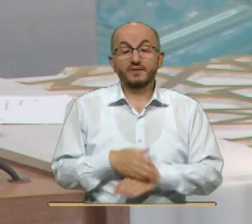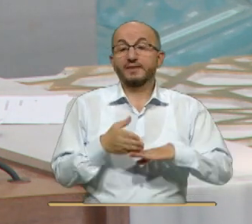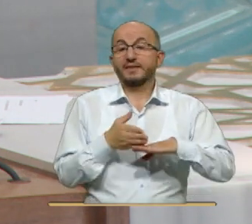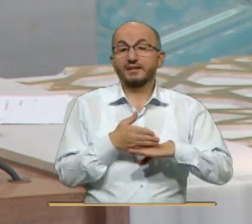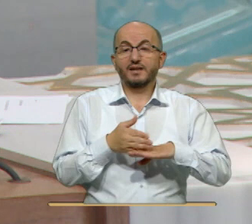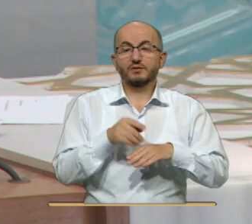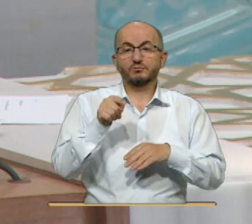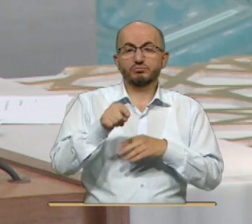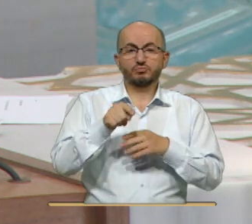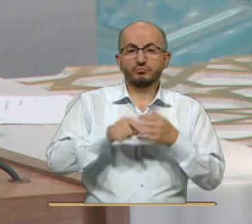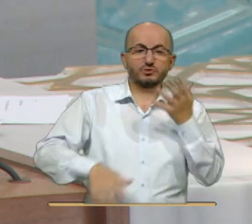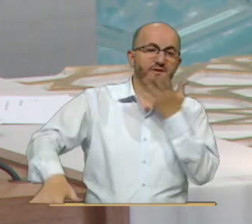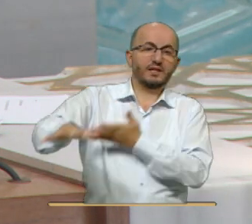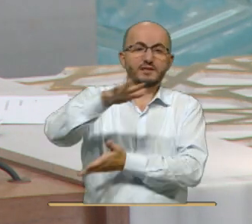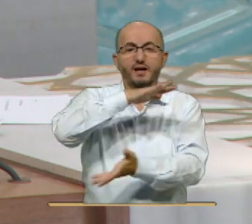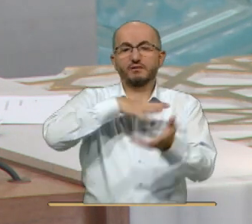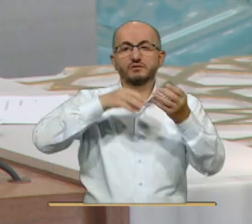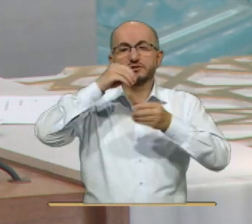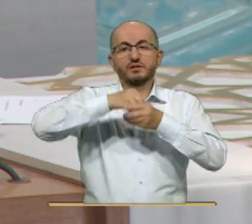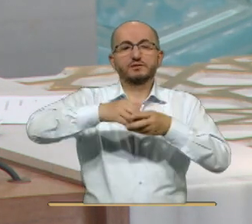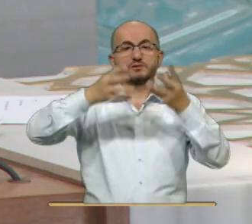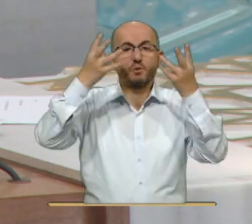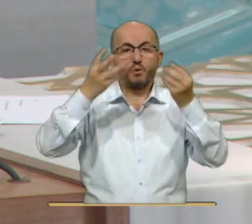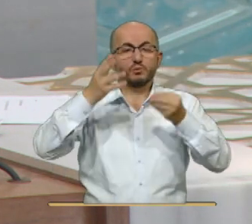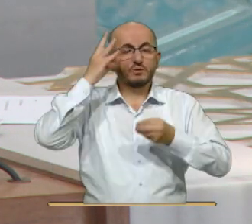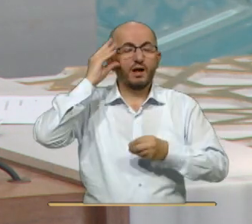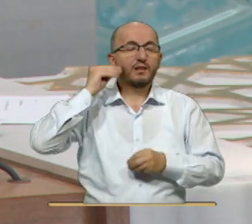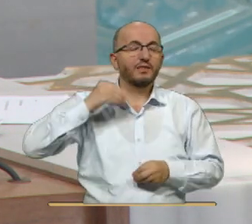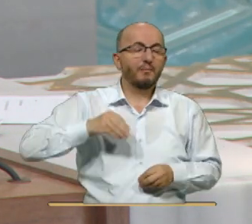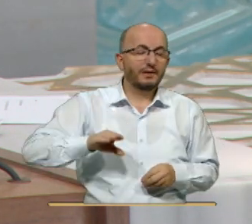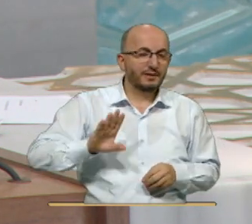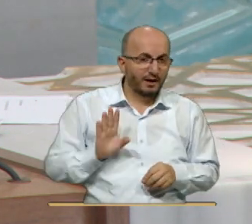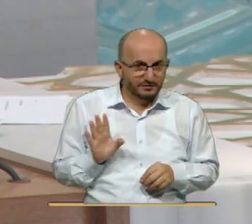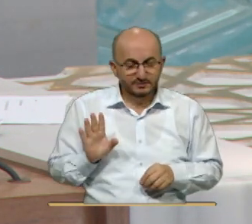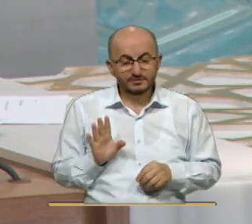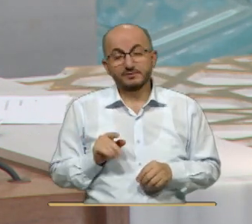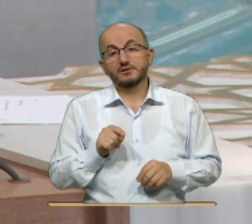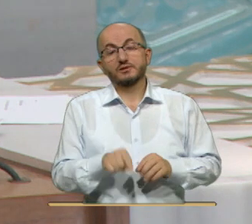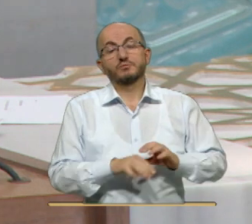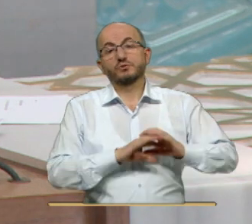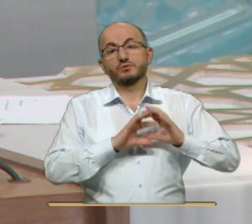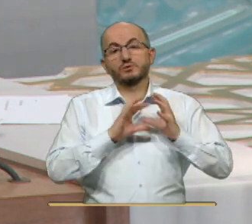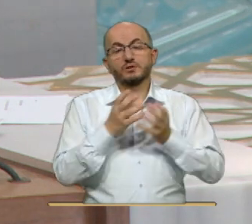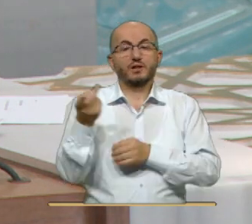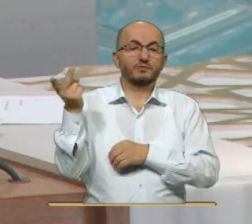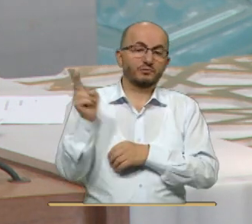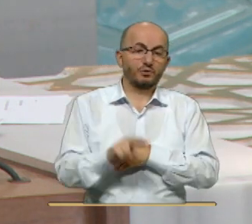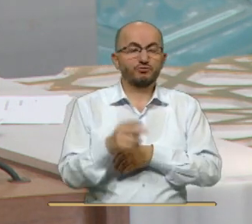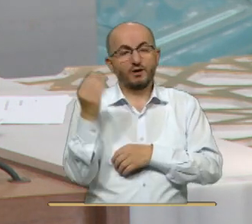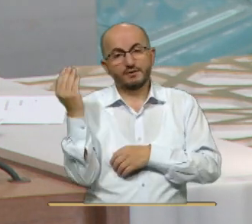neden bu gezegende bulunduğunu fark etmeden, anlamadan bu dünyadan göçer